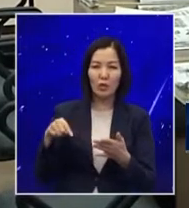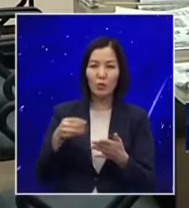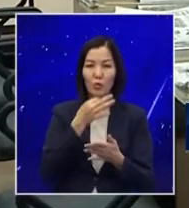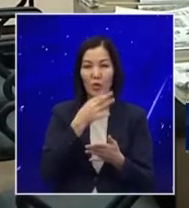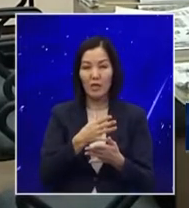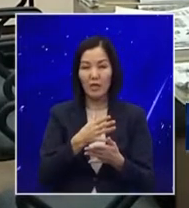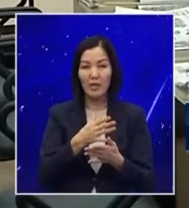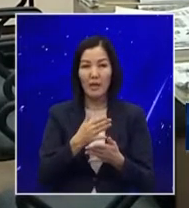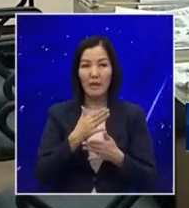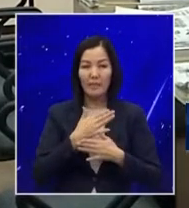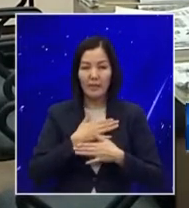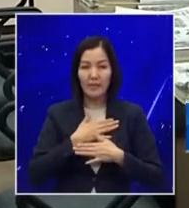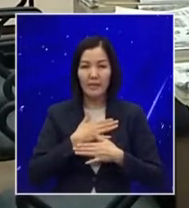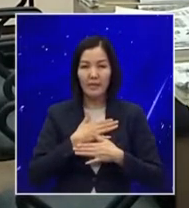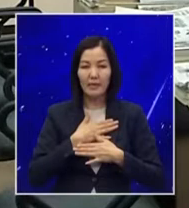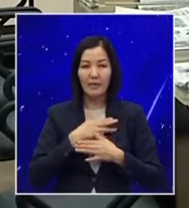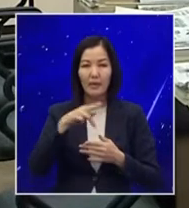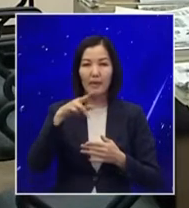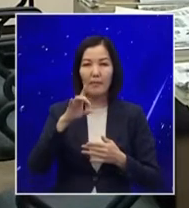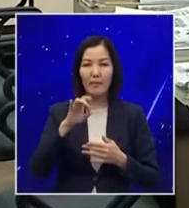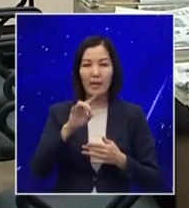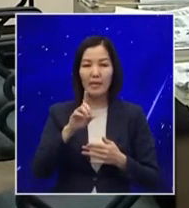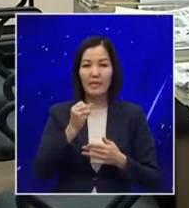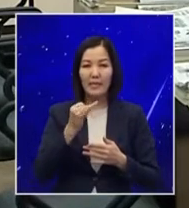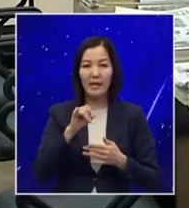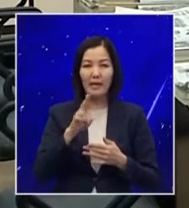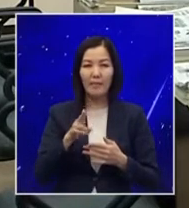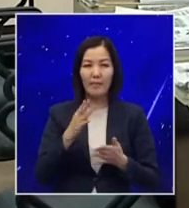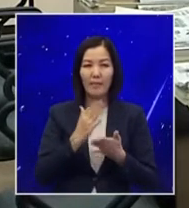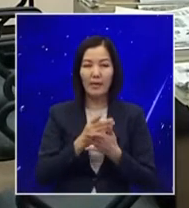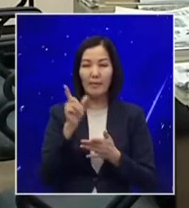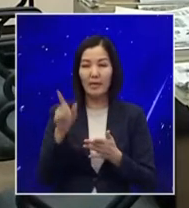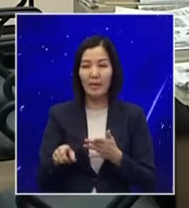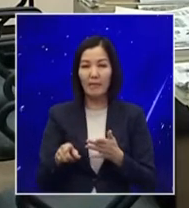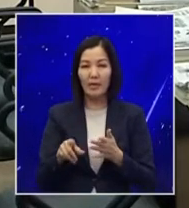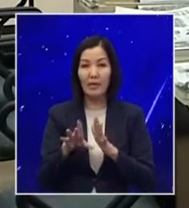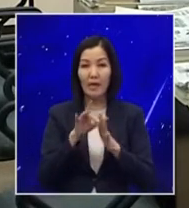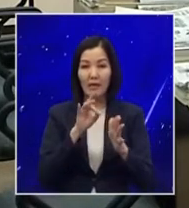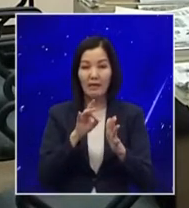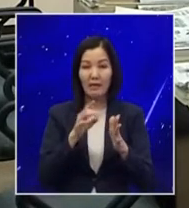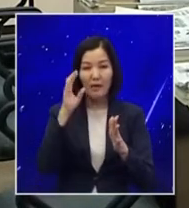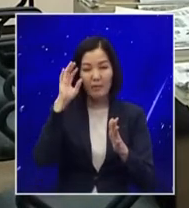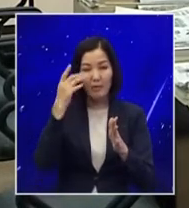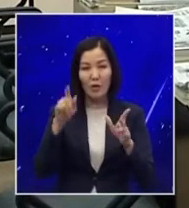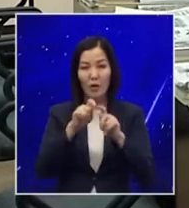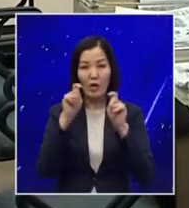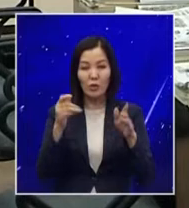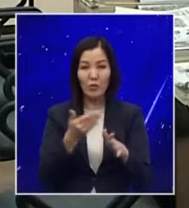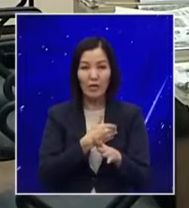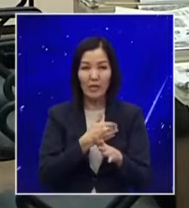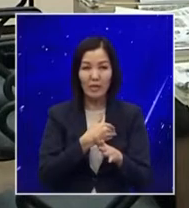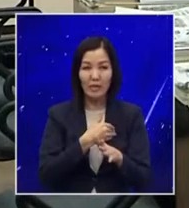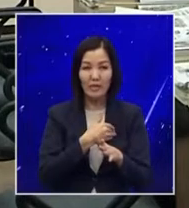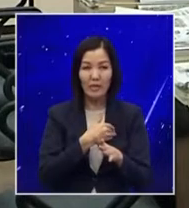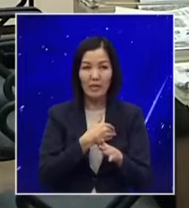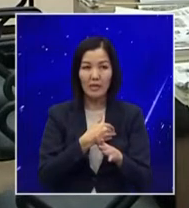сияқты біздің көп прозектеріміз бар ғой, мысалы, бір кейіпкерді алады, бірақ оның психологиясын ашуға келген кезде, жалпы оқырман тарапына